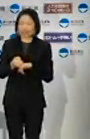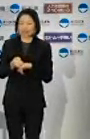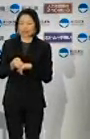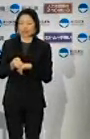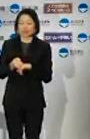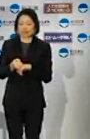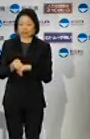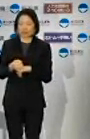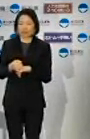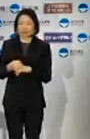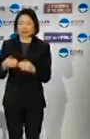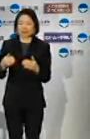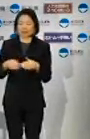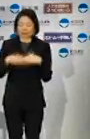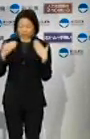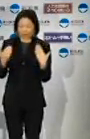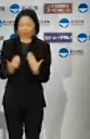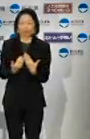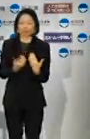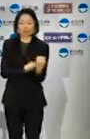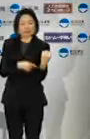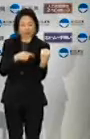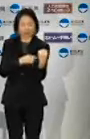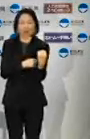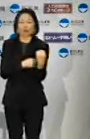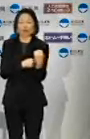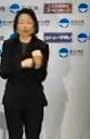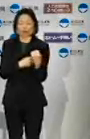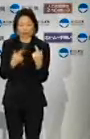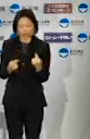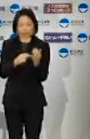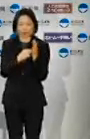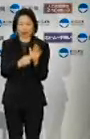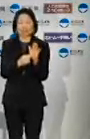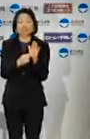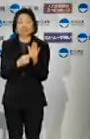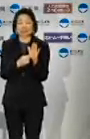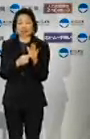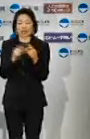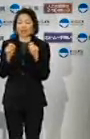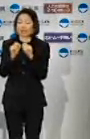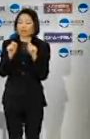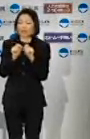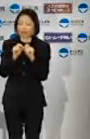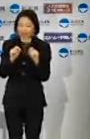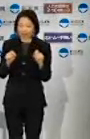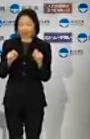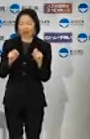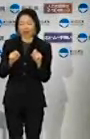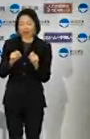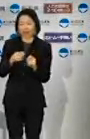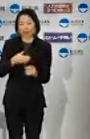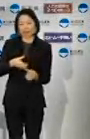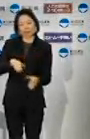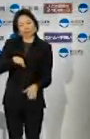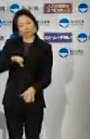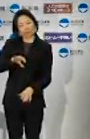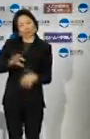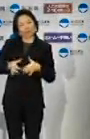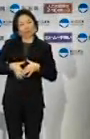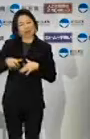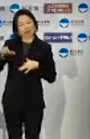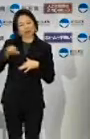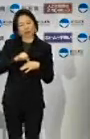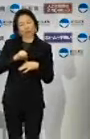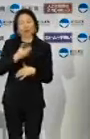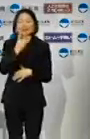ないようにですね、持てる力を存分に発揮してですね、まあ、結果としていい知らせが届くことを期待したいと